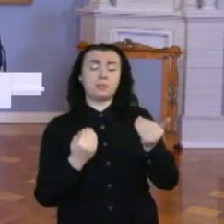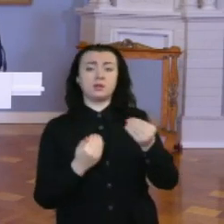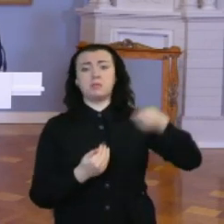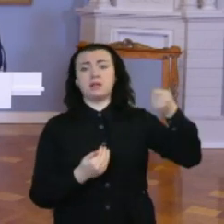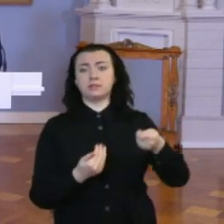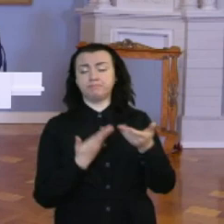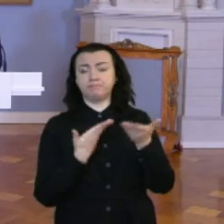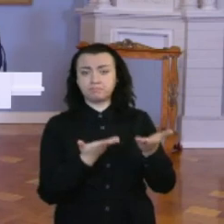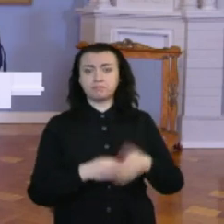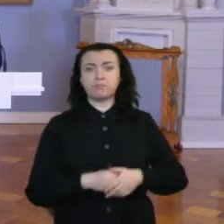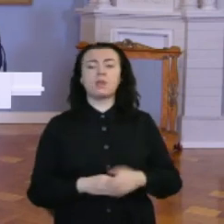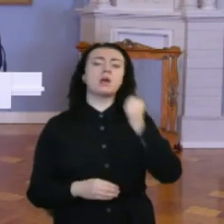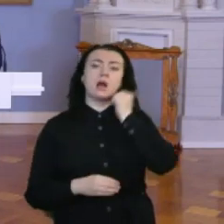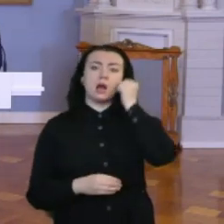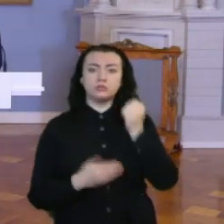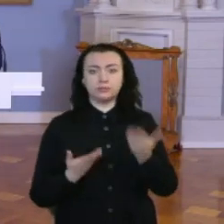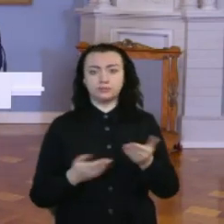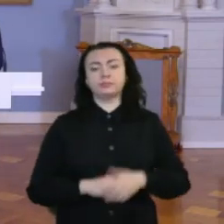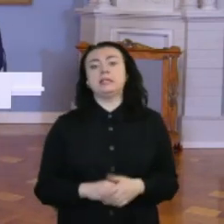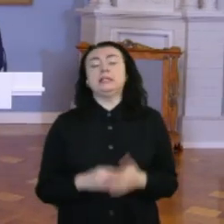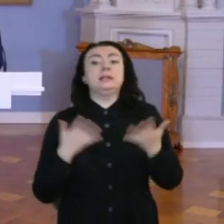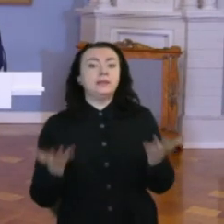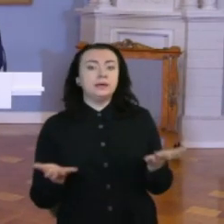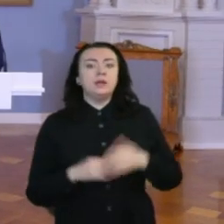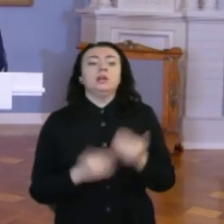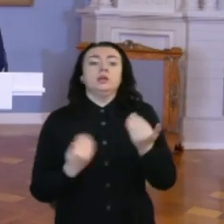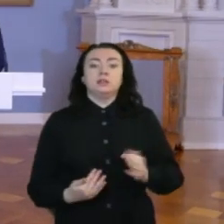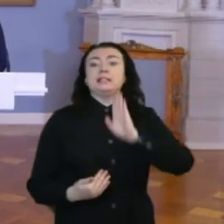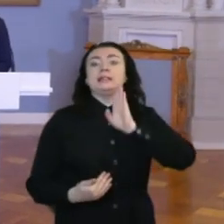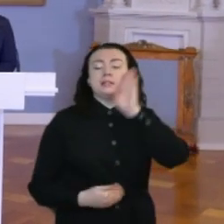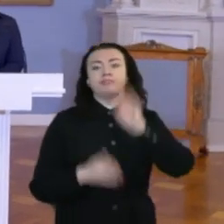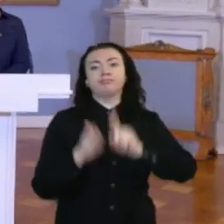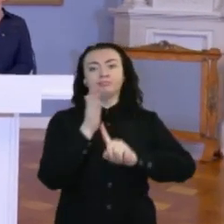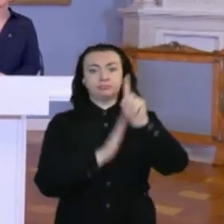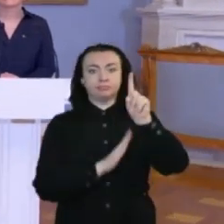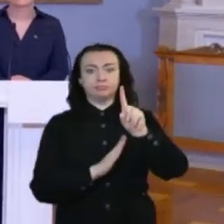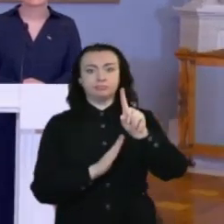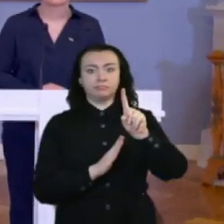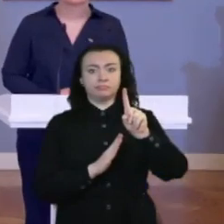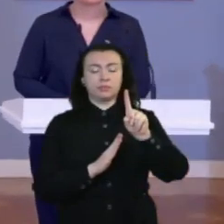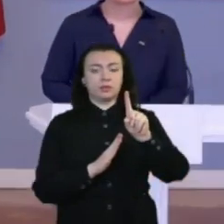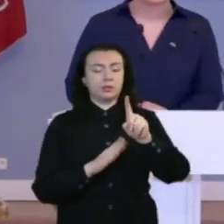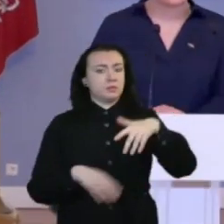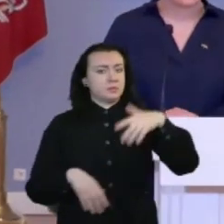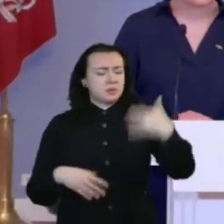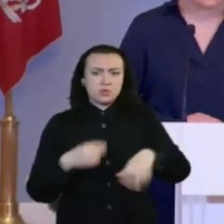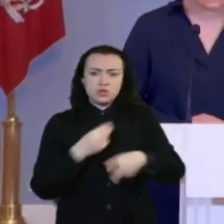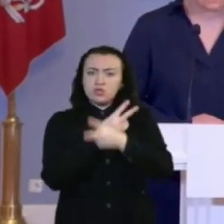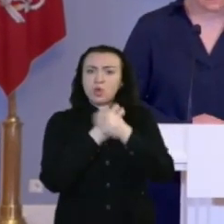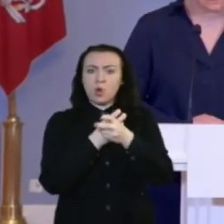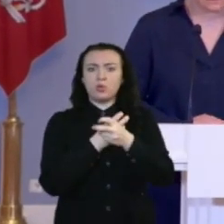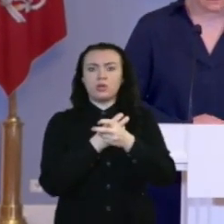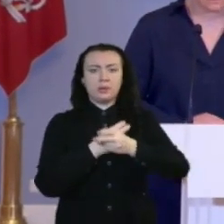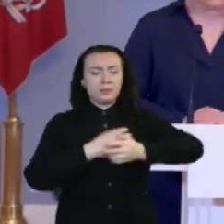Nausėdą. Ačiū. Taigi, šį rytą prasidėjo brutali,